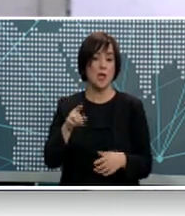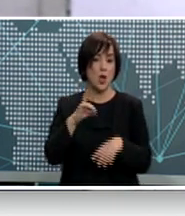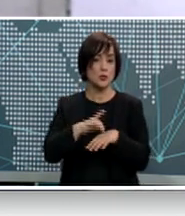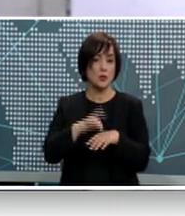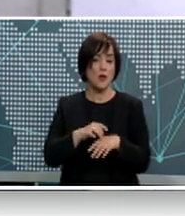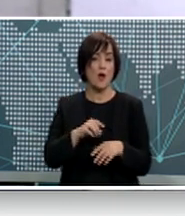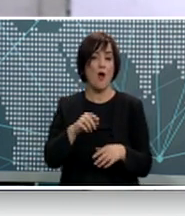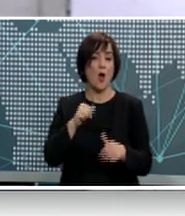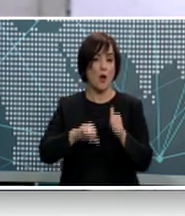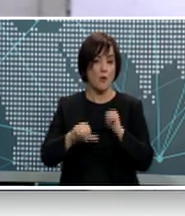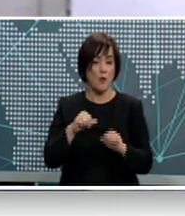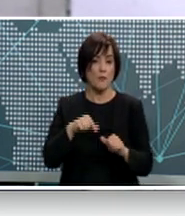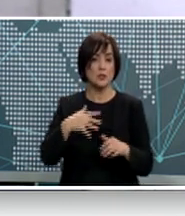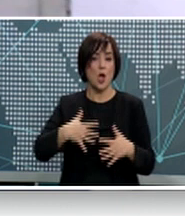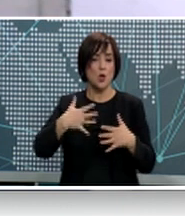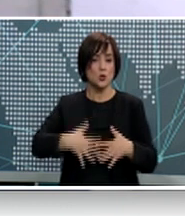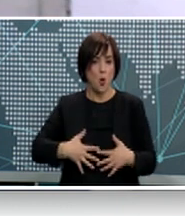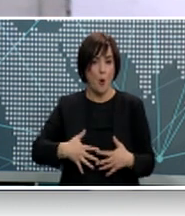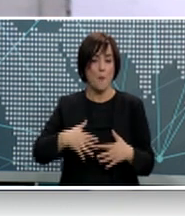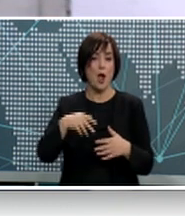травматолог, васкуларен хирург и абдоминален хирург.